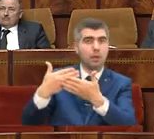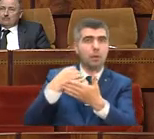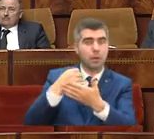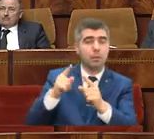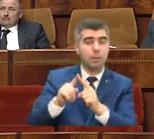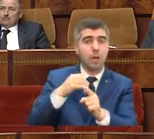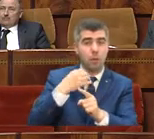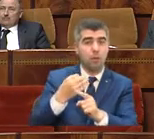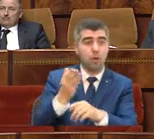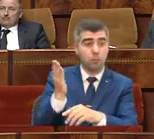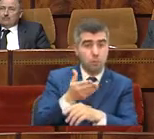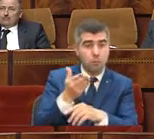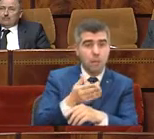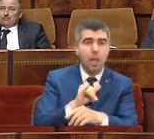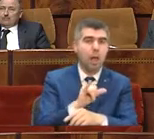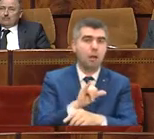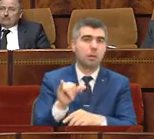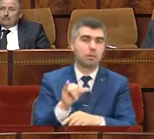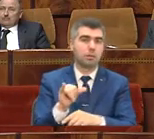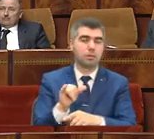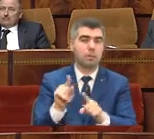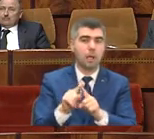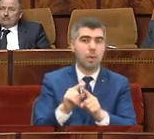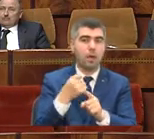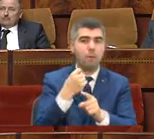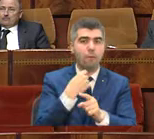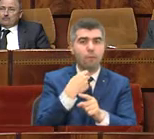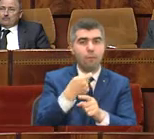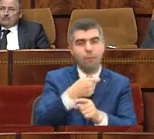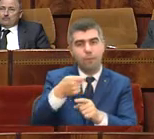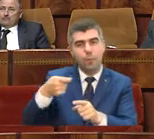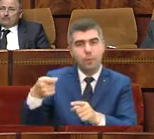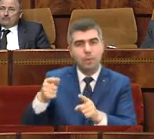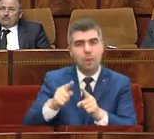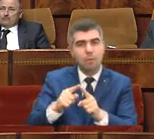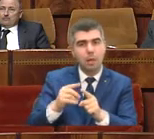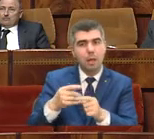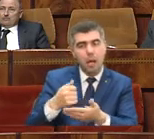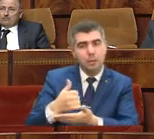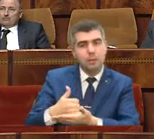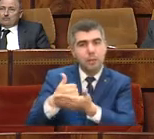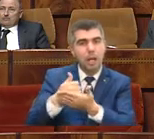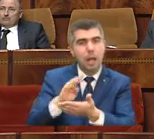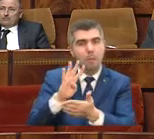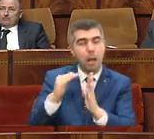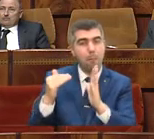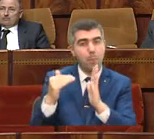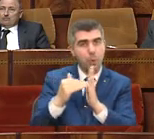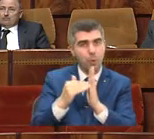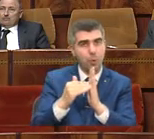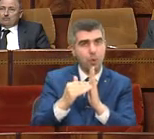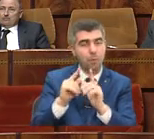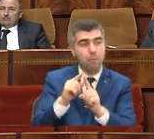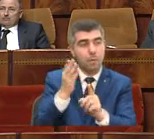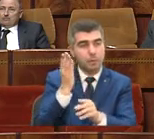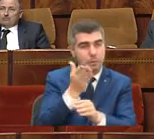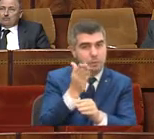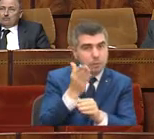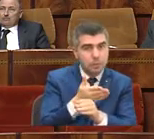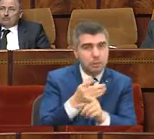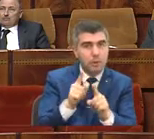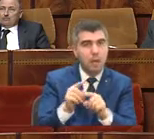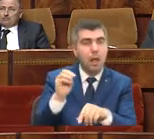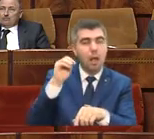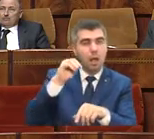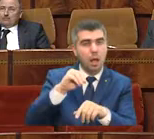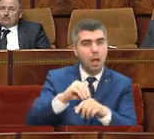العام؟ هذا هو الهضر ديال المال العام. كنعطيو الراجل 4 ملايين وكنعطيو الريبو ليه ونخلصو من